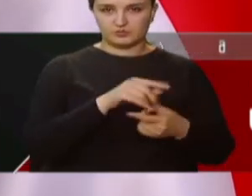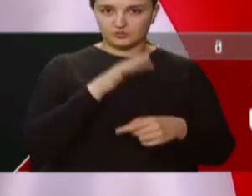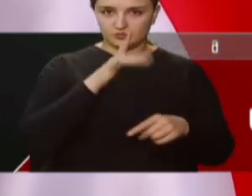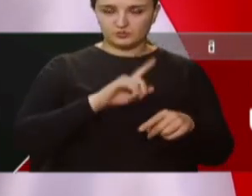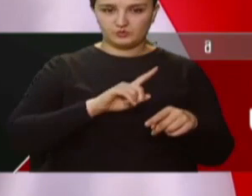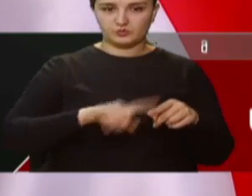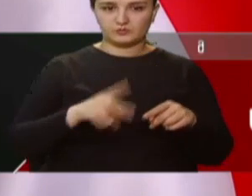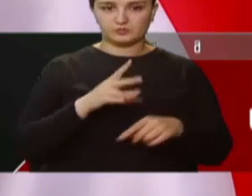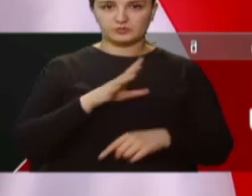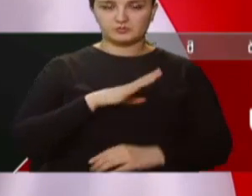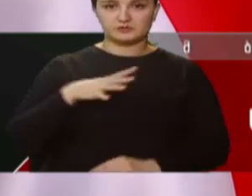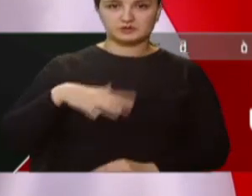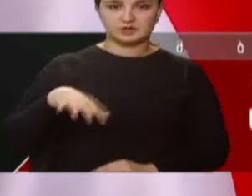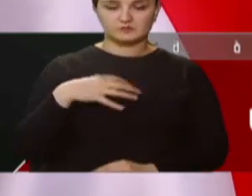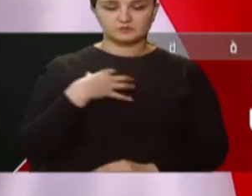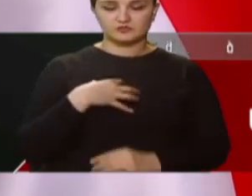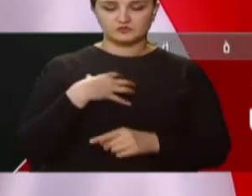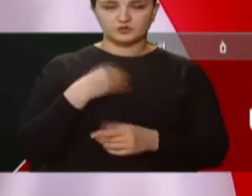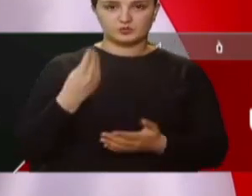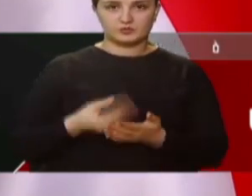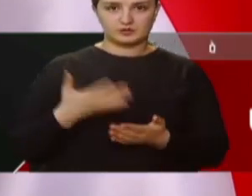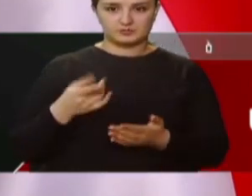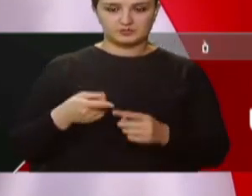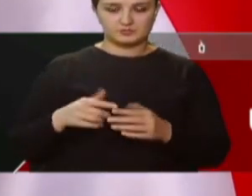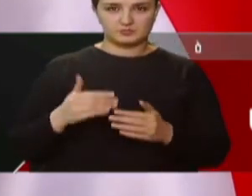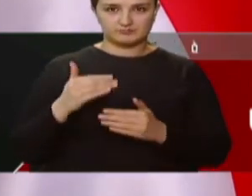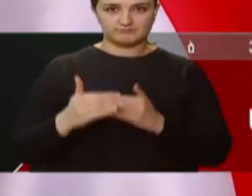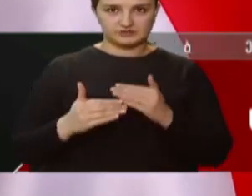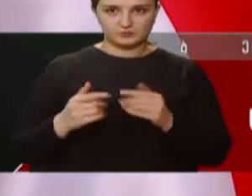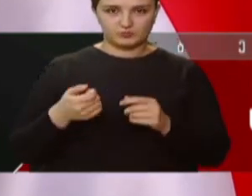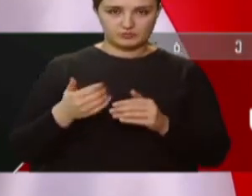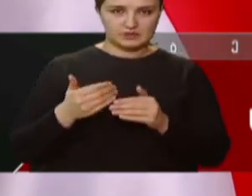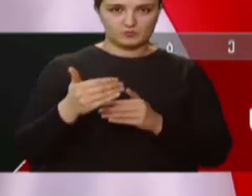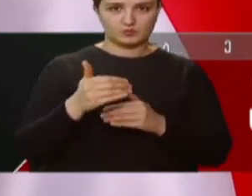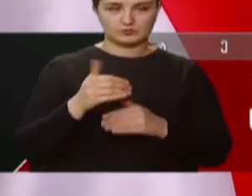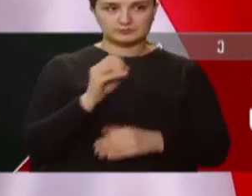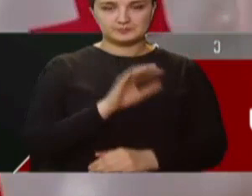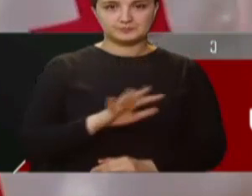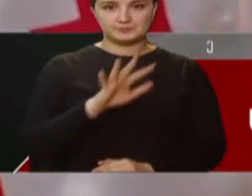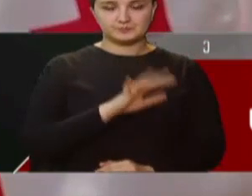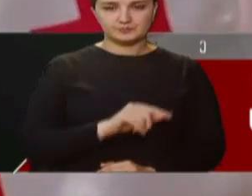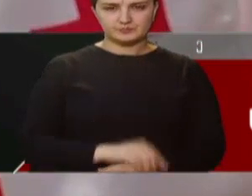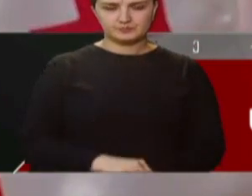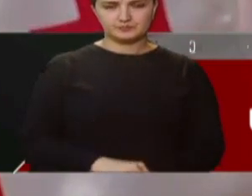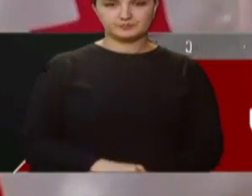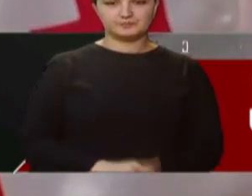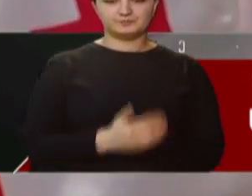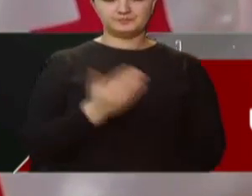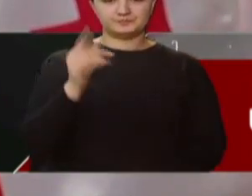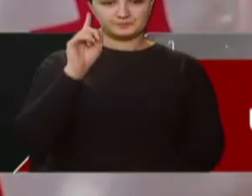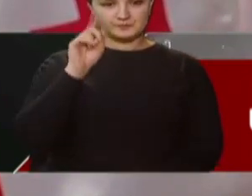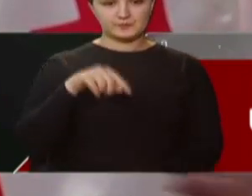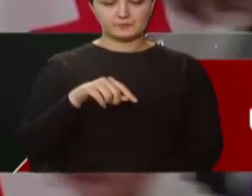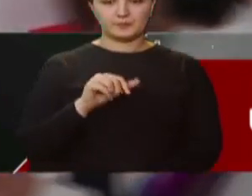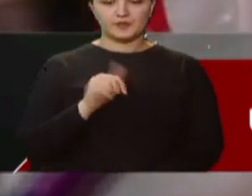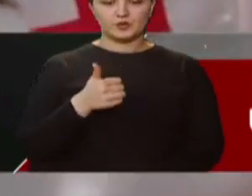იყოს საქართველოს მნიშვნელობა კიდევ უფრო მეტად წამოწეული დასავლეთის ისევე როგორც რეგიონის ჭერში. თქვენ იცით